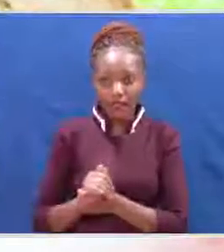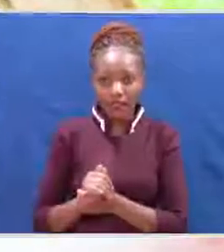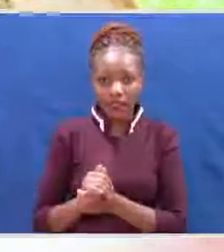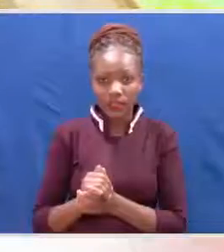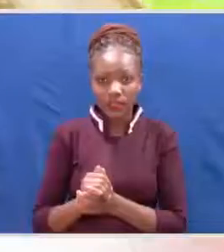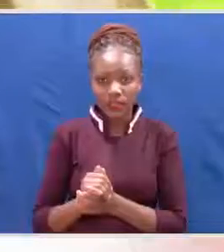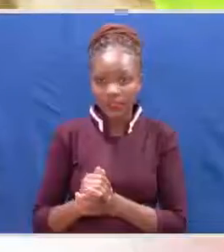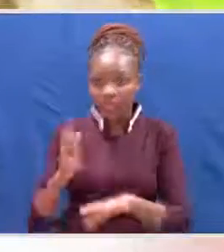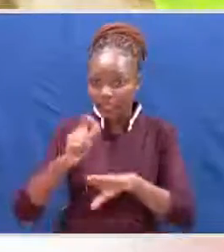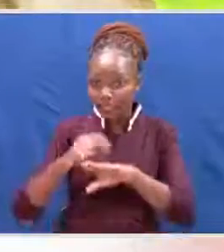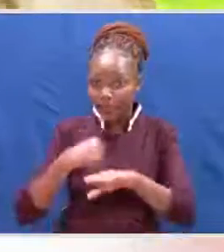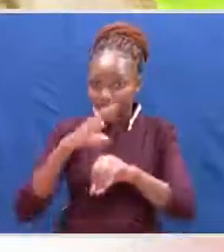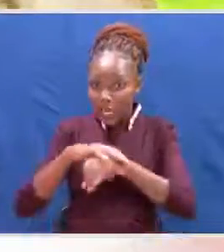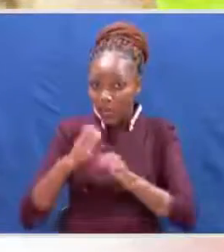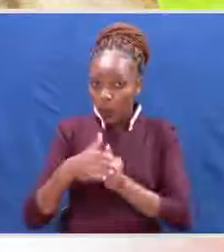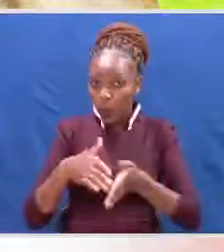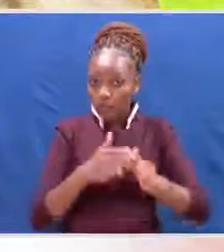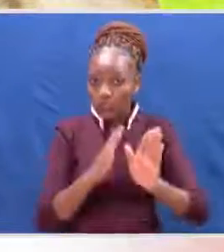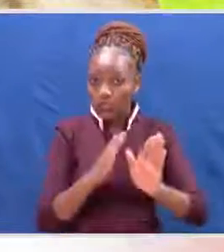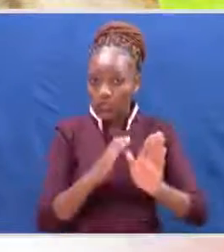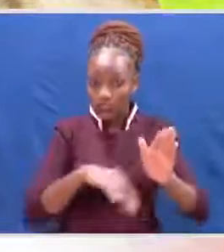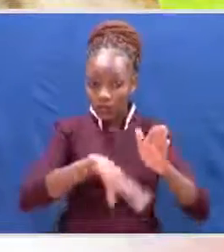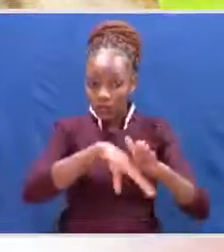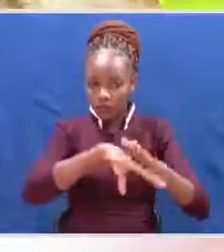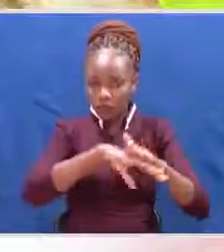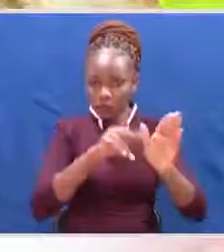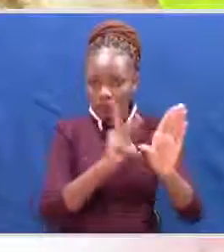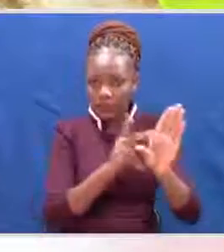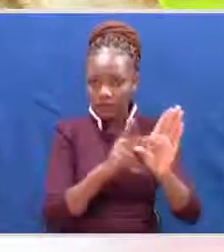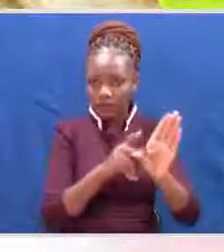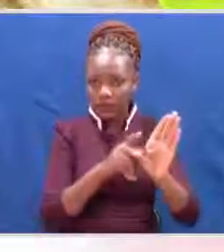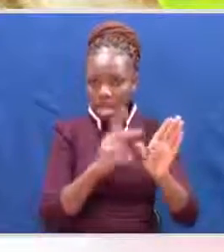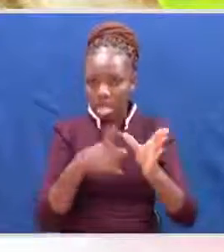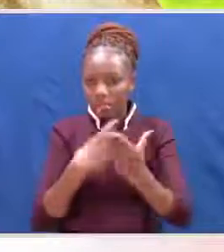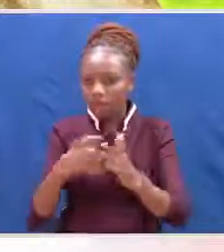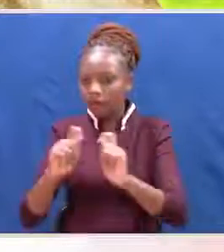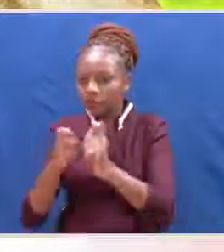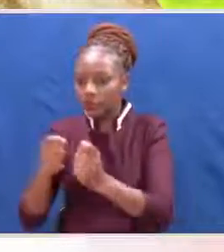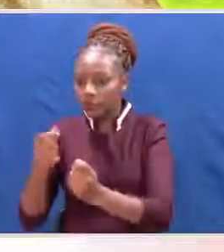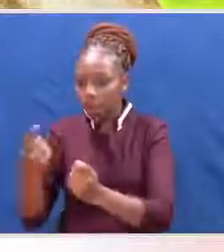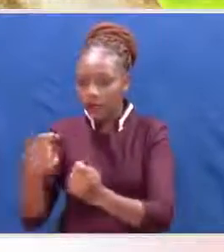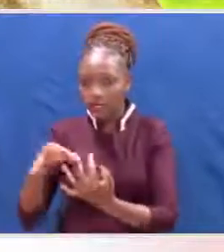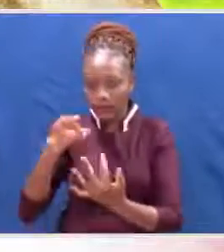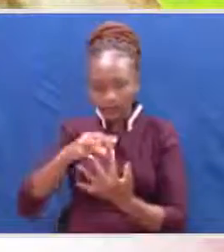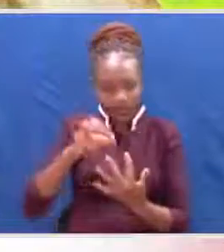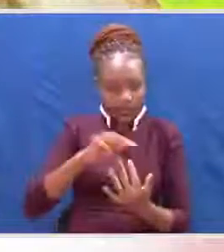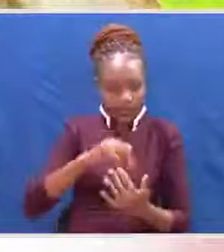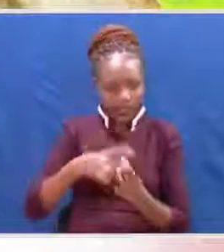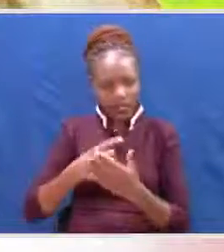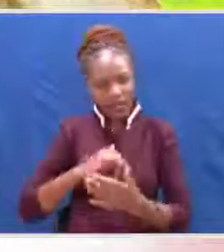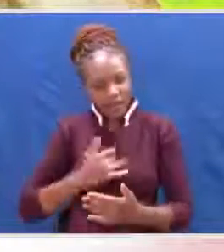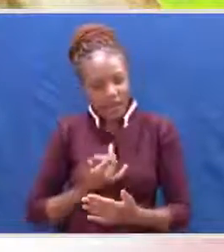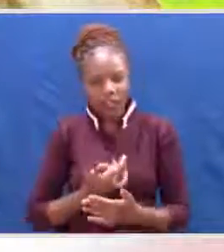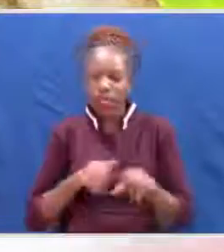vile nilipata hiyo nafasi ya kucheza ball, vile tu hiyo chance ilikuja na tukachukuliwa, niliona naweza fanya kitu na life